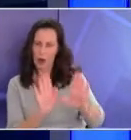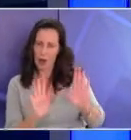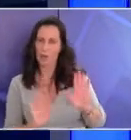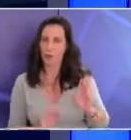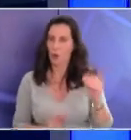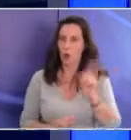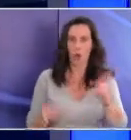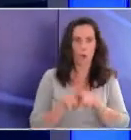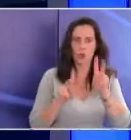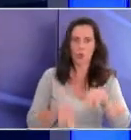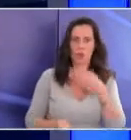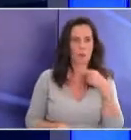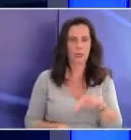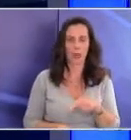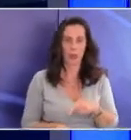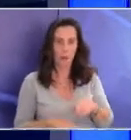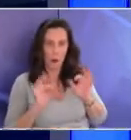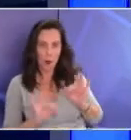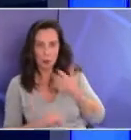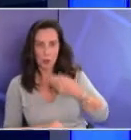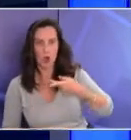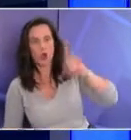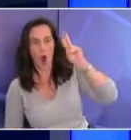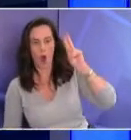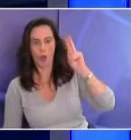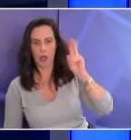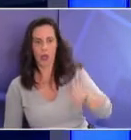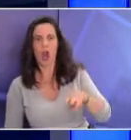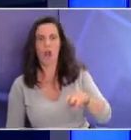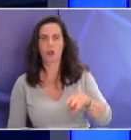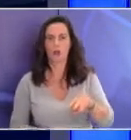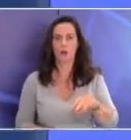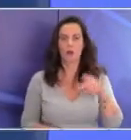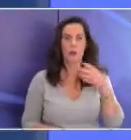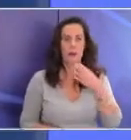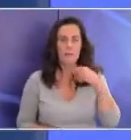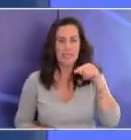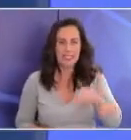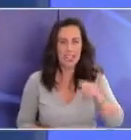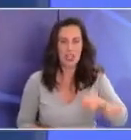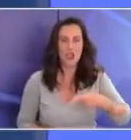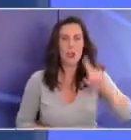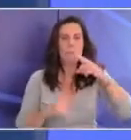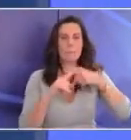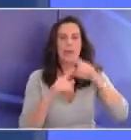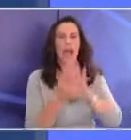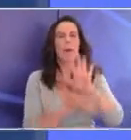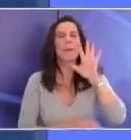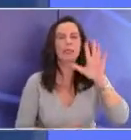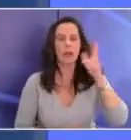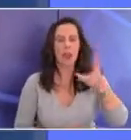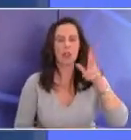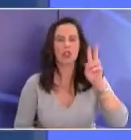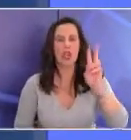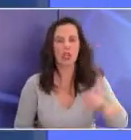לא ברמה שיש במדינה שלנו. עד כדי כך? כן, לא ברמה, כי פשוט מאוד פי 14 או פי 15 ממה שבאיזשהו מקום